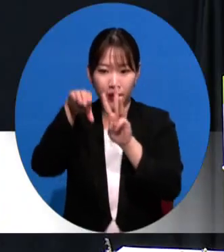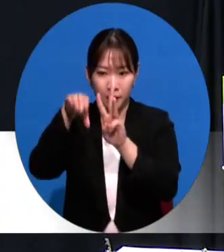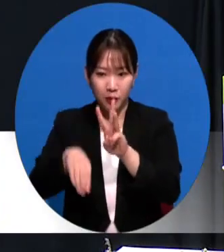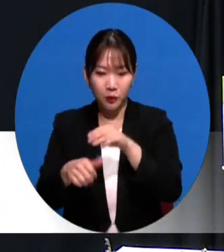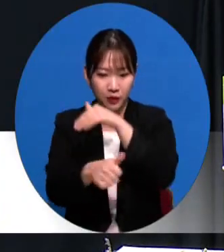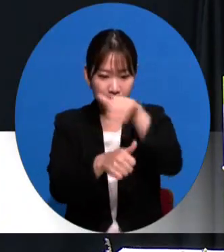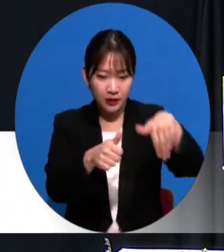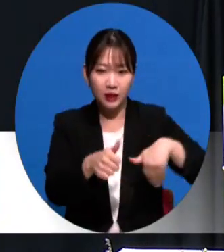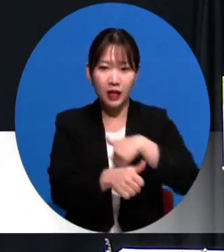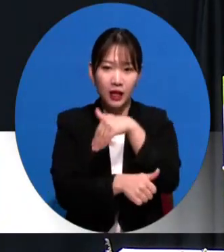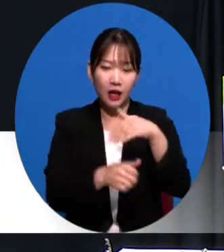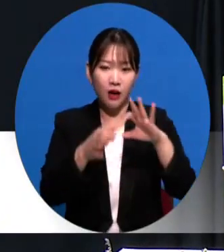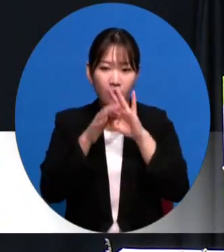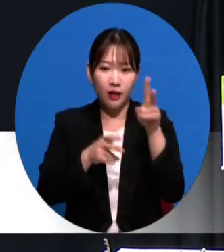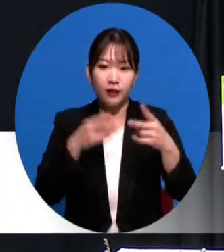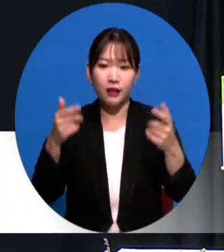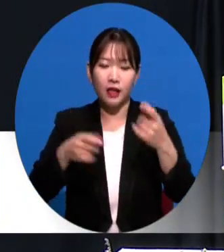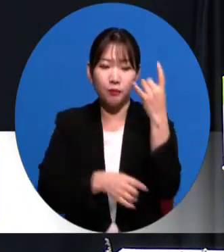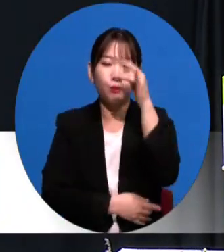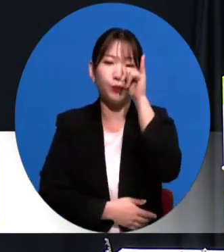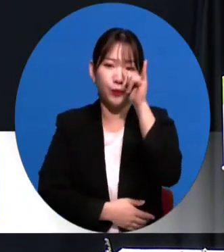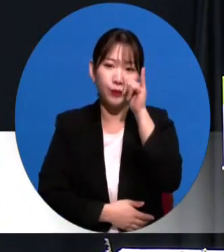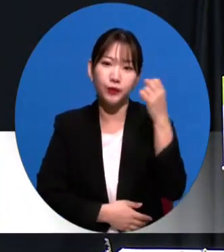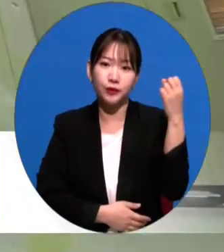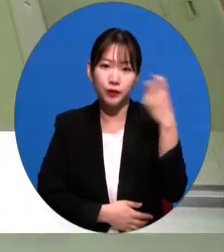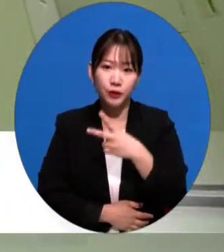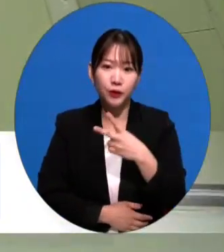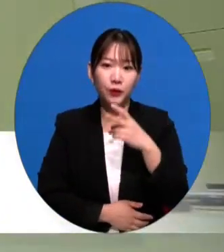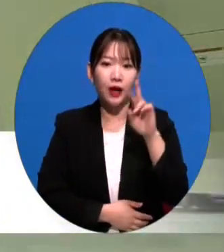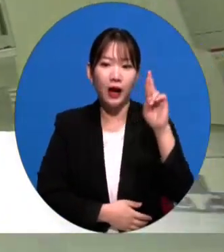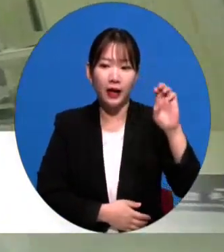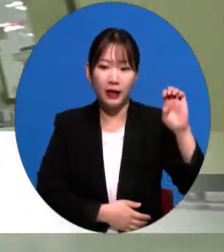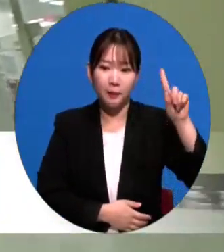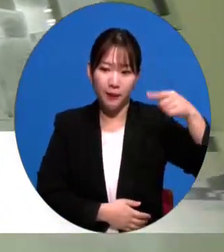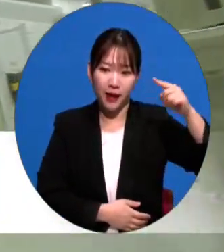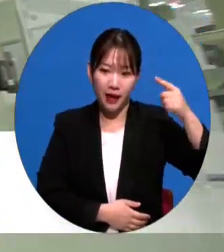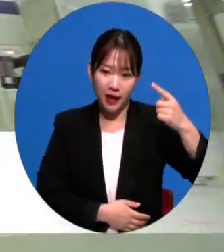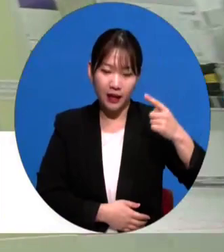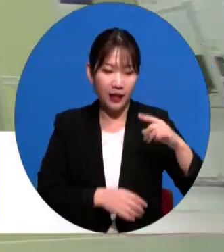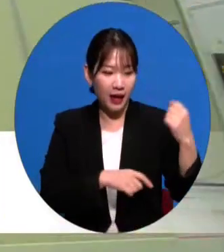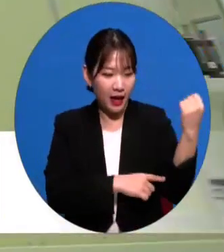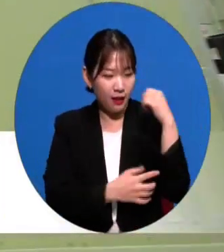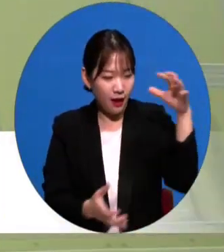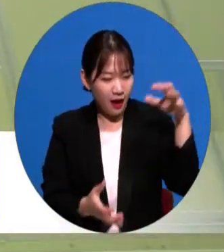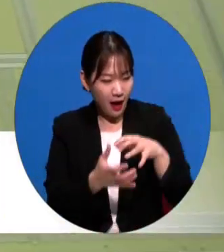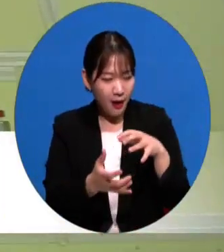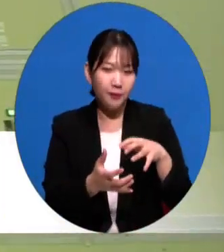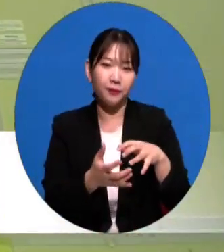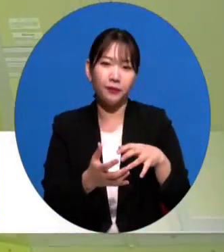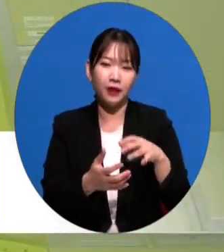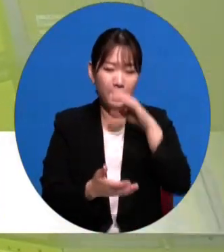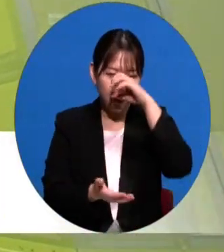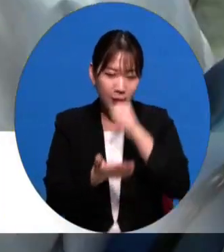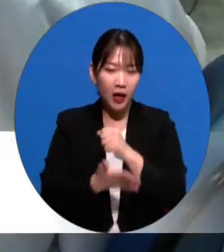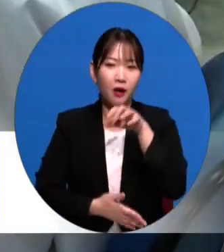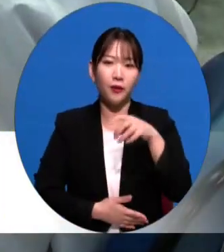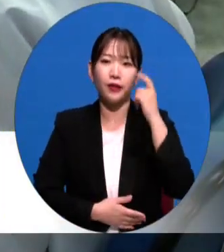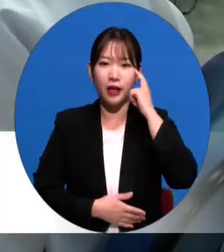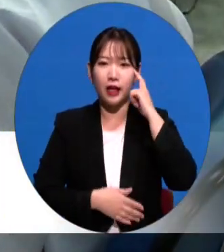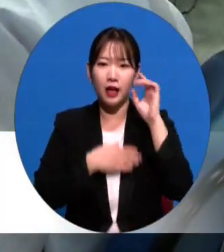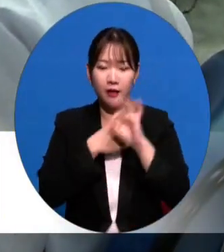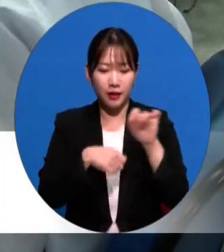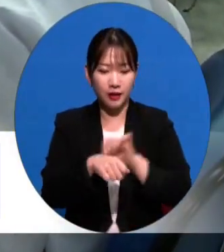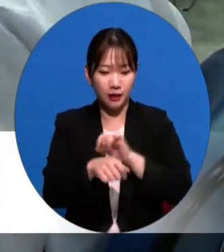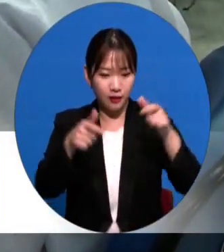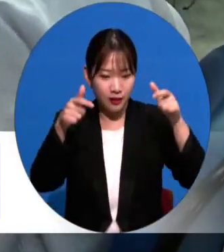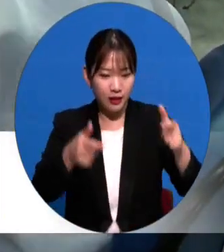일대가 관련 산업 기반을 갖추고 있는 점과 아리백 기반 에너지 믹스 실현 최적지인 점 등을 강조하며